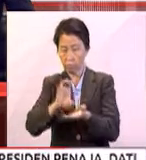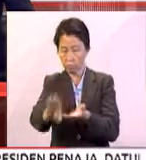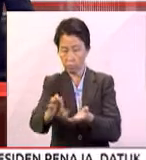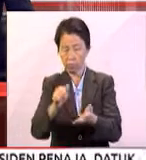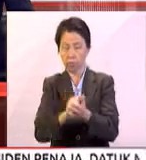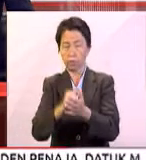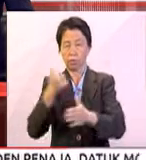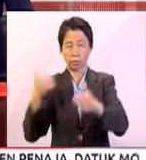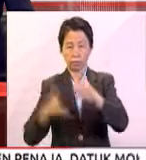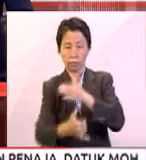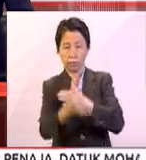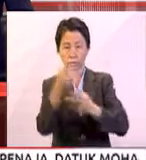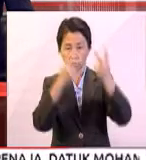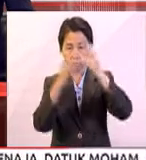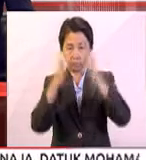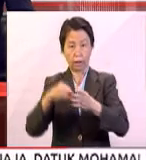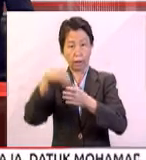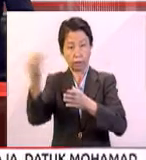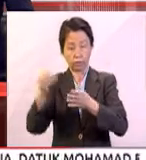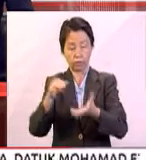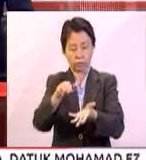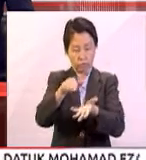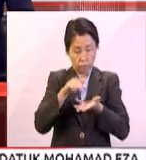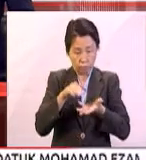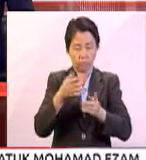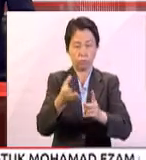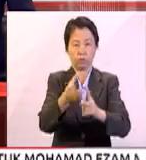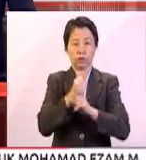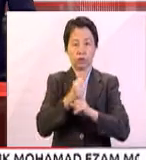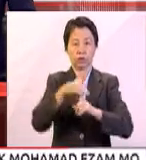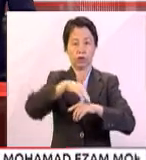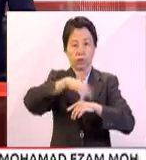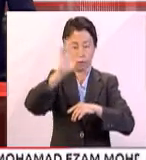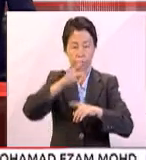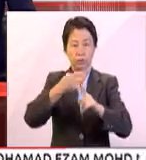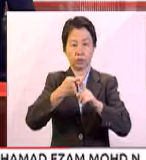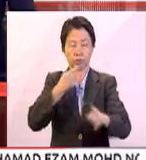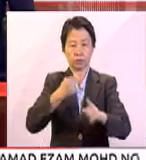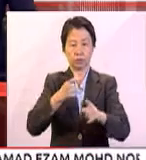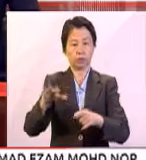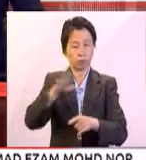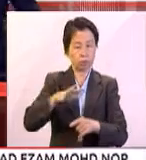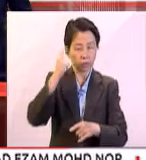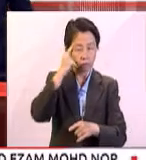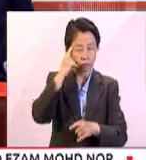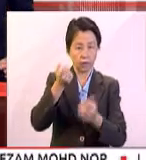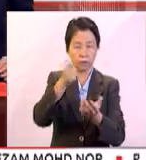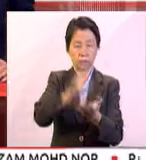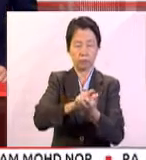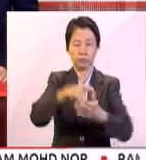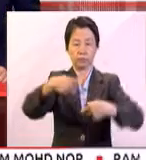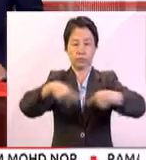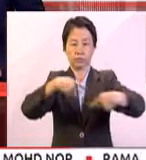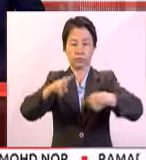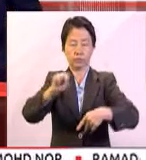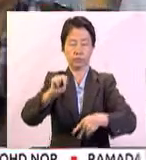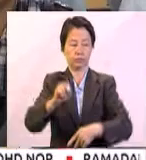dan kemasukan pelancong asing menyumbang kepada pencapaian yang lebih daripada jangkaan laporan pasaran.